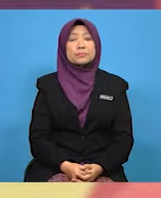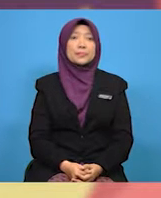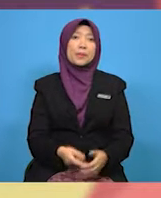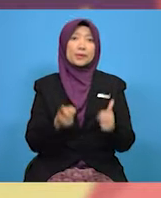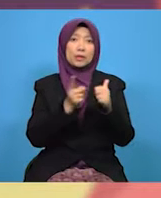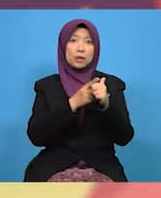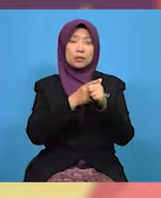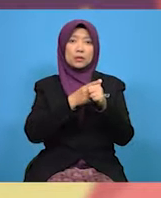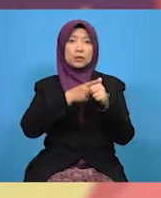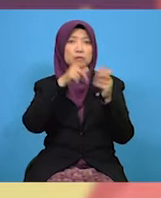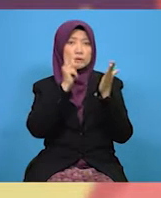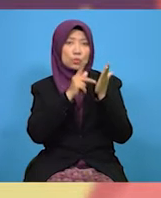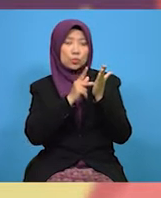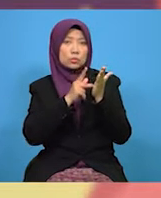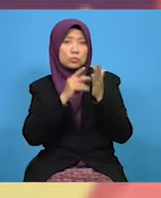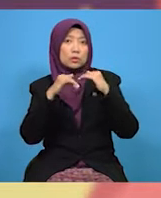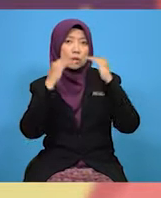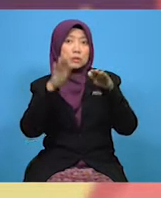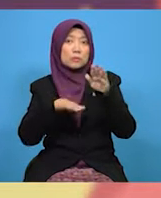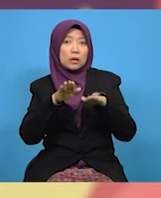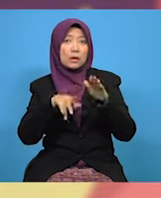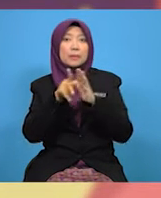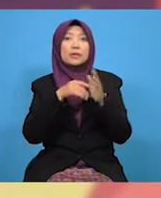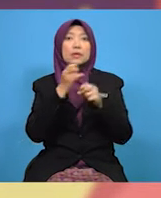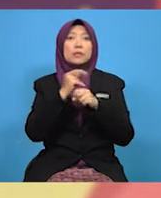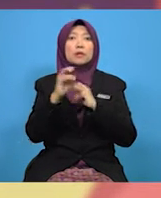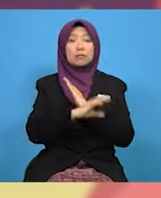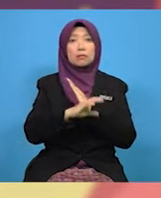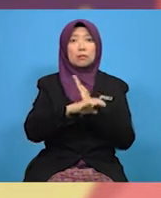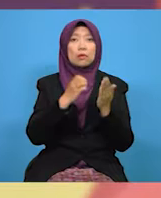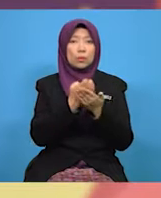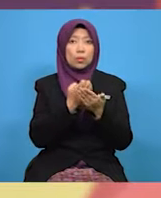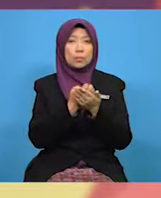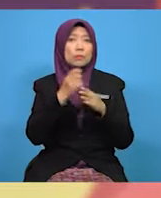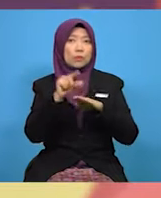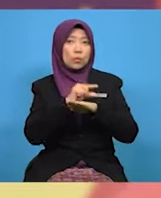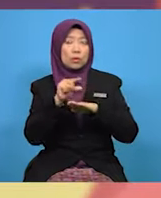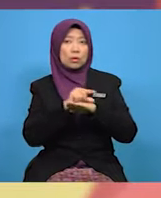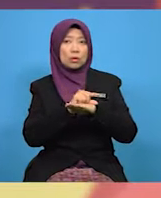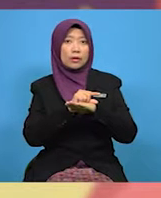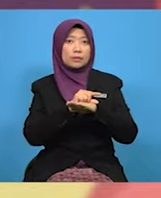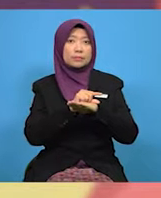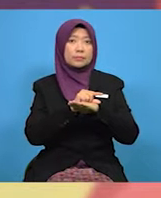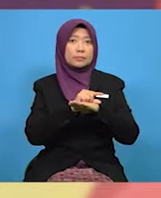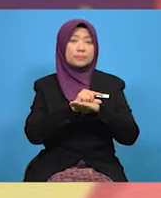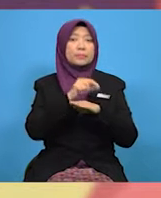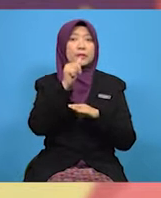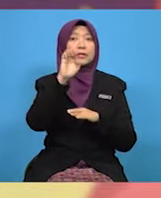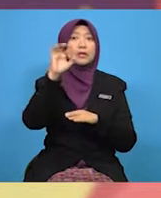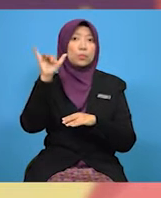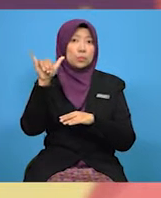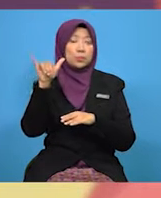pertama hitung tingkat keseimbangan pendapatan negara menggunakan cedak pendekatan